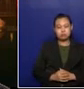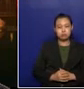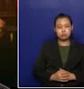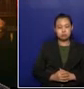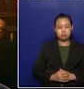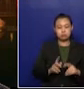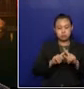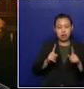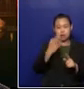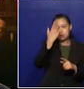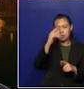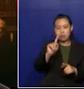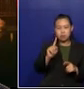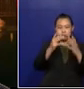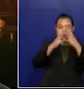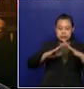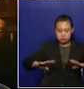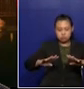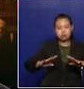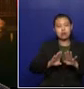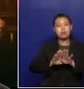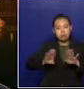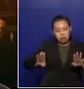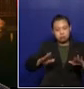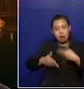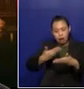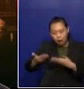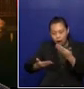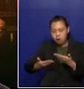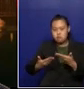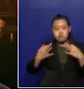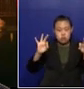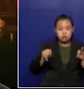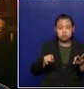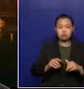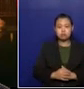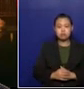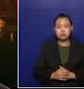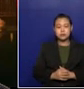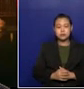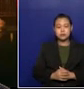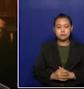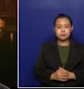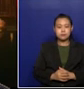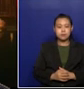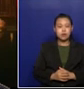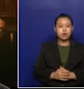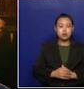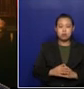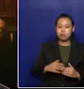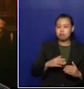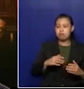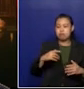าเพราะเปิดเสรีอาเซียนแล้วมันมาเกี่ยวอะไรทำไมต้องมาพูดวันนี้ก็เพราะว่ามันเปิดเสรีอาเซียนทุกคนจึงเท่ากันหมดฮ